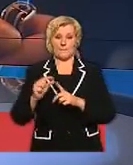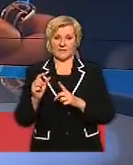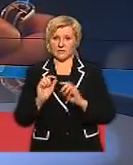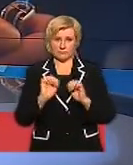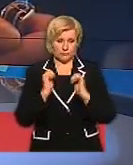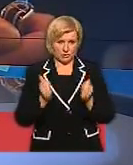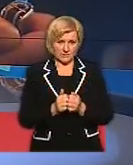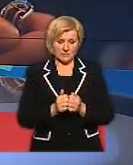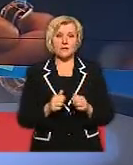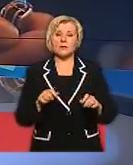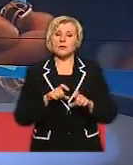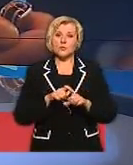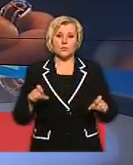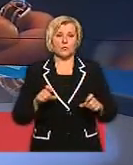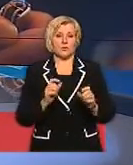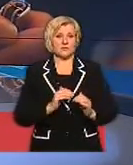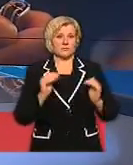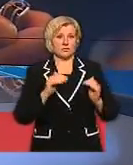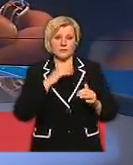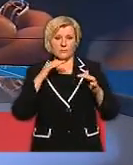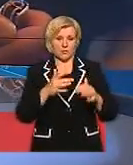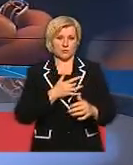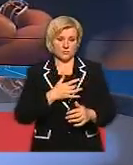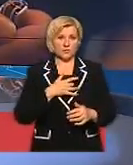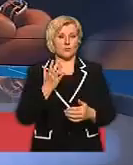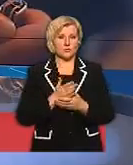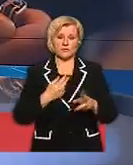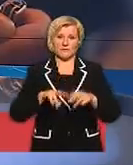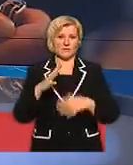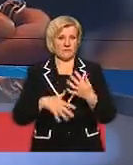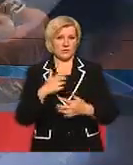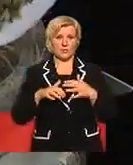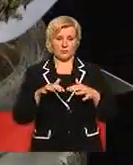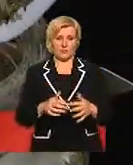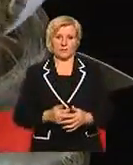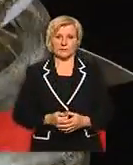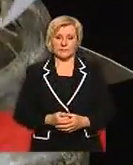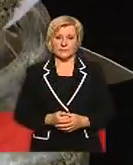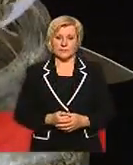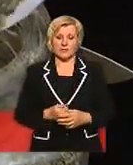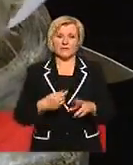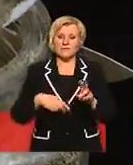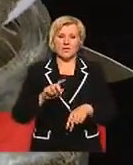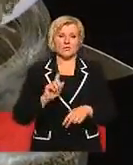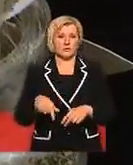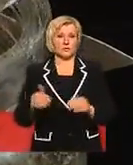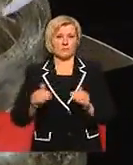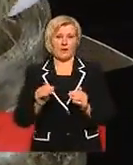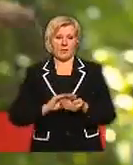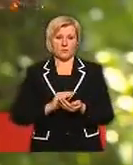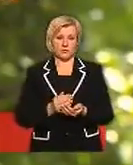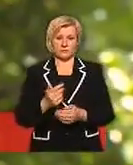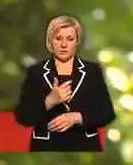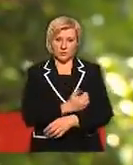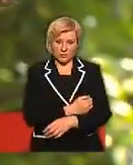přísnější variantu, zdůvodnil to zvýšením počtu uživatelů a rozmachem výroby ve velkém. Větší než malé množství drogy.